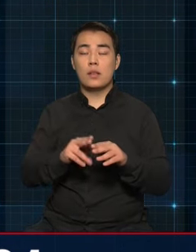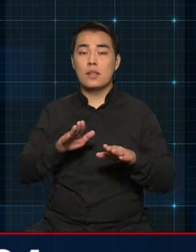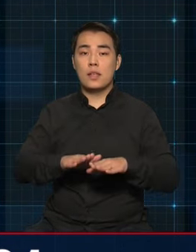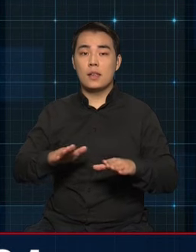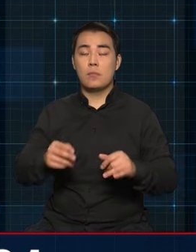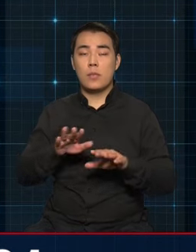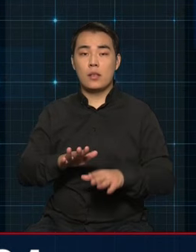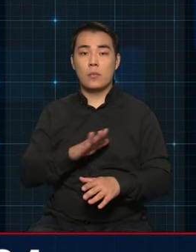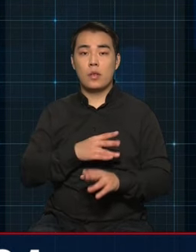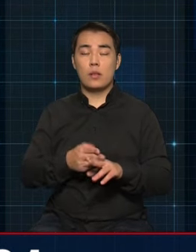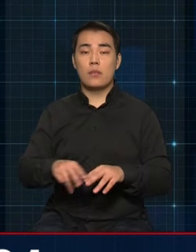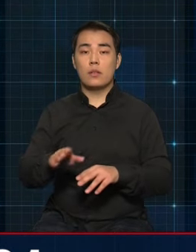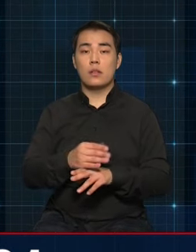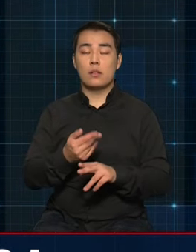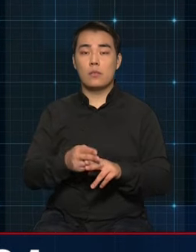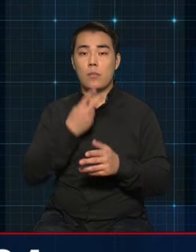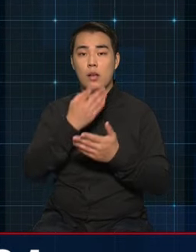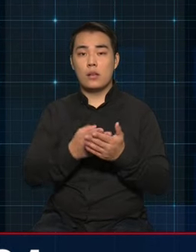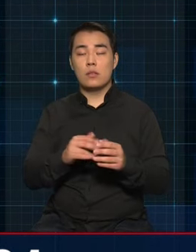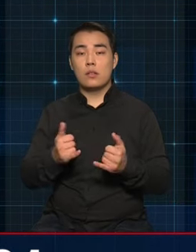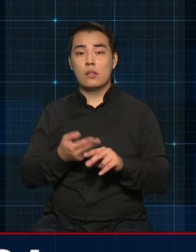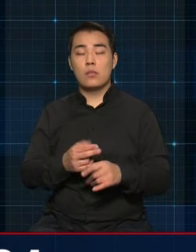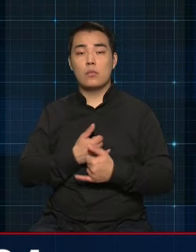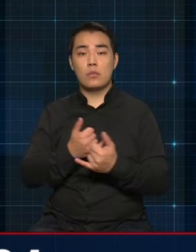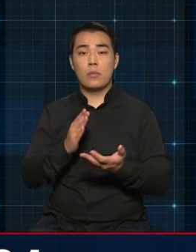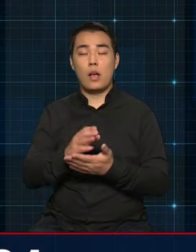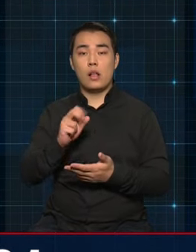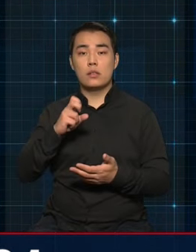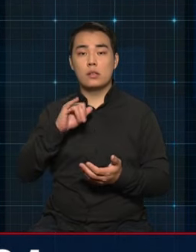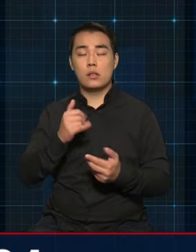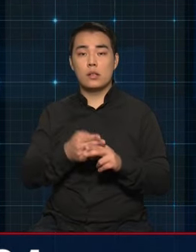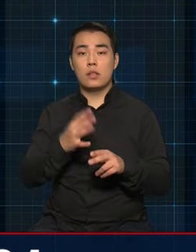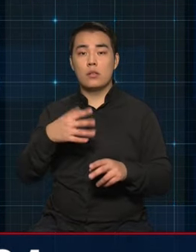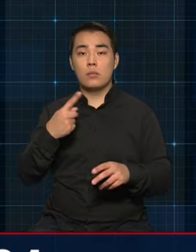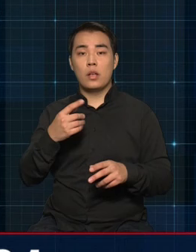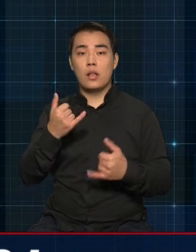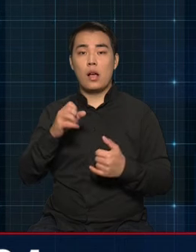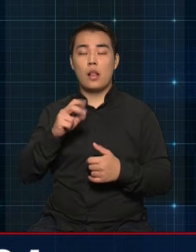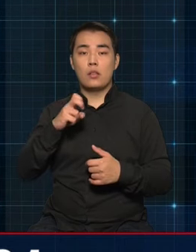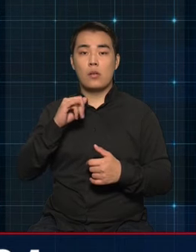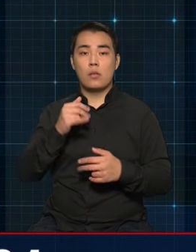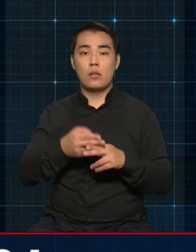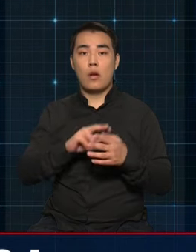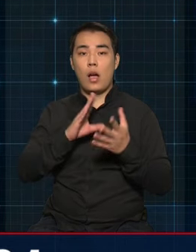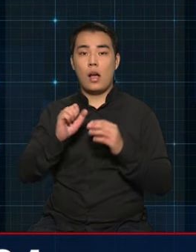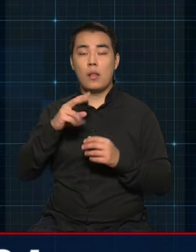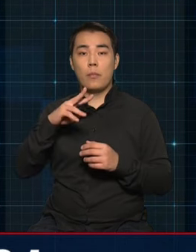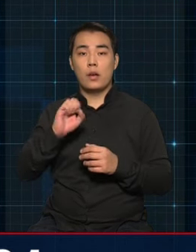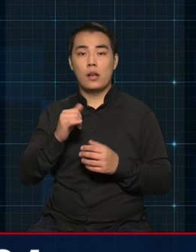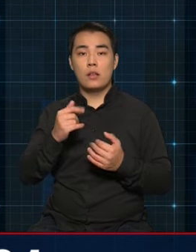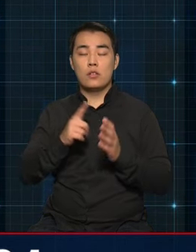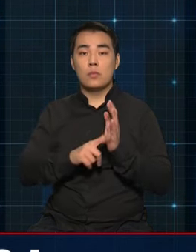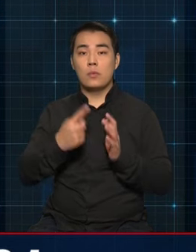орналасқан. Олардың барлығы сейсмикалық тұрақты. Тарқатып айтсақ, Алатау ауданында 51, Алмалы ауданында 71, Әуезов